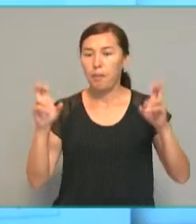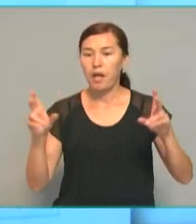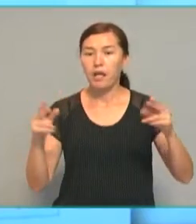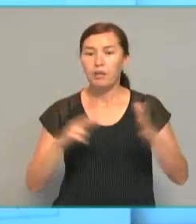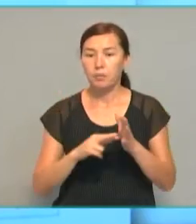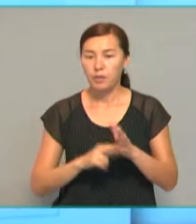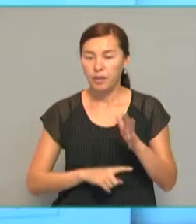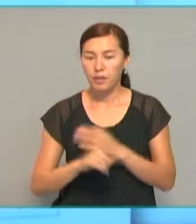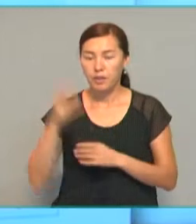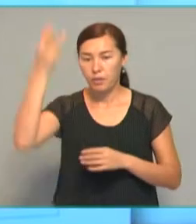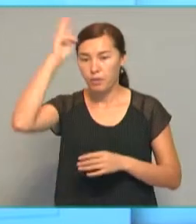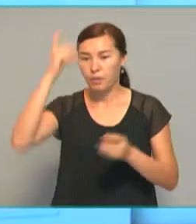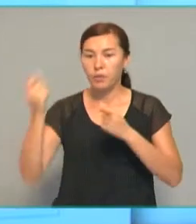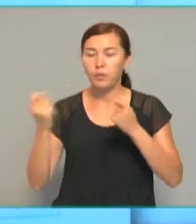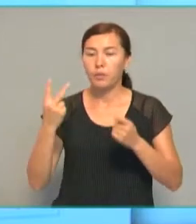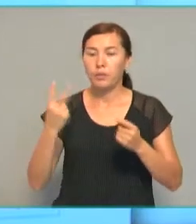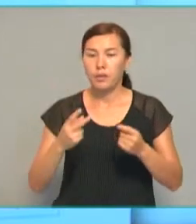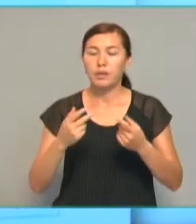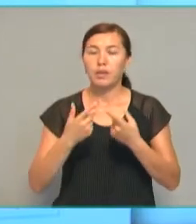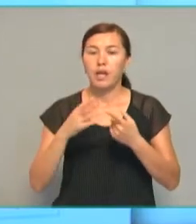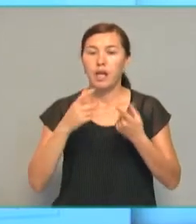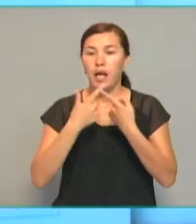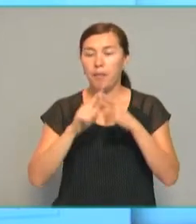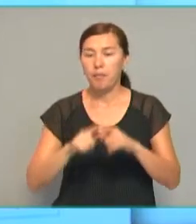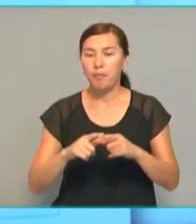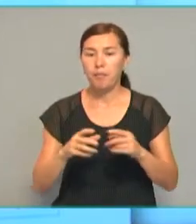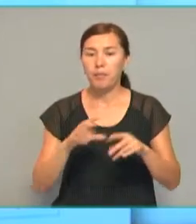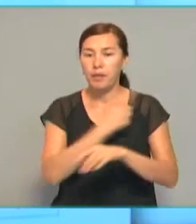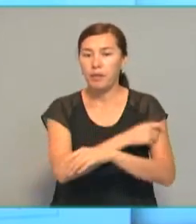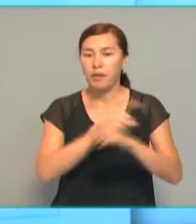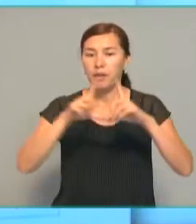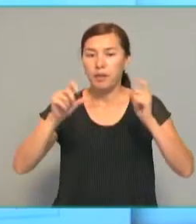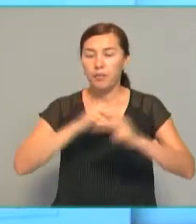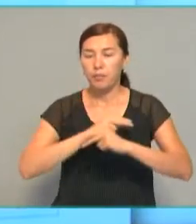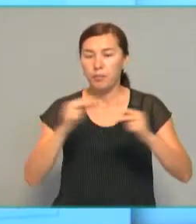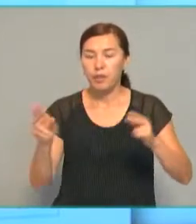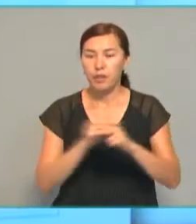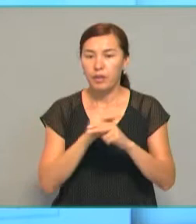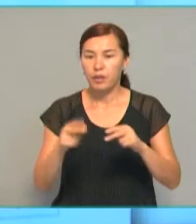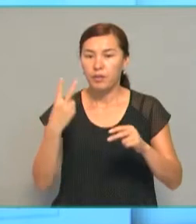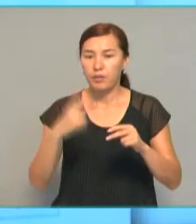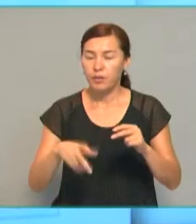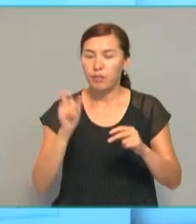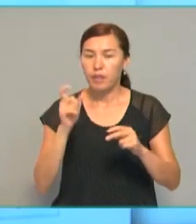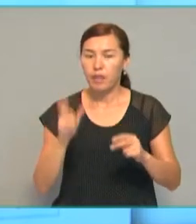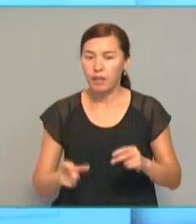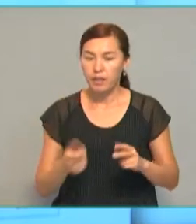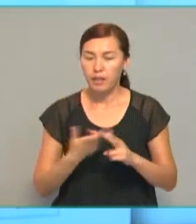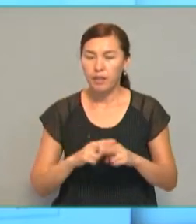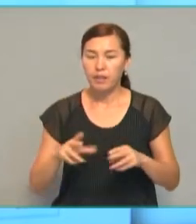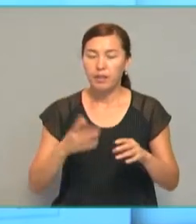алды. Бүгін Түркиядан әкелінген 2 жасанды тыныс алу аппараты ауруханаға тапсырылды. Дертке шалдыққан 20-дан астам